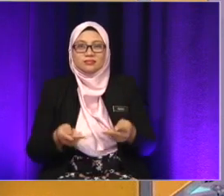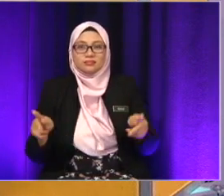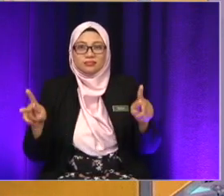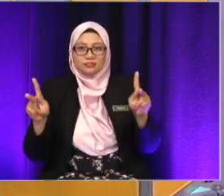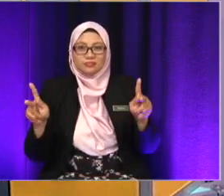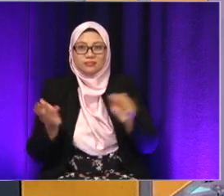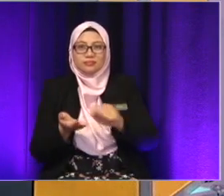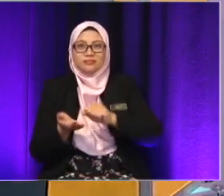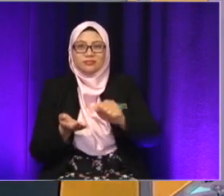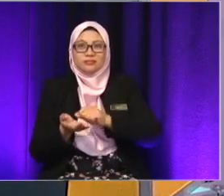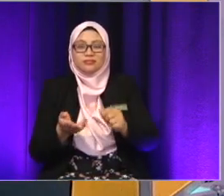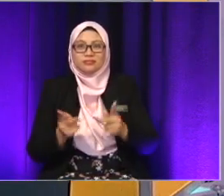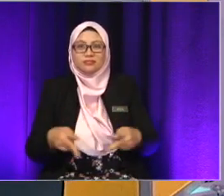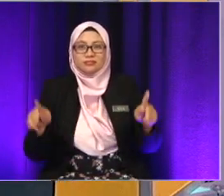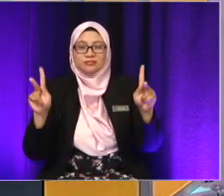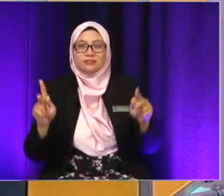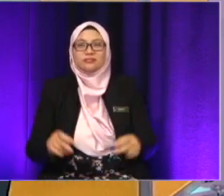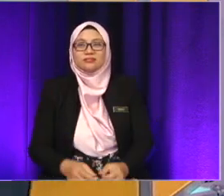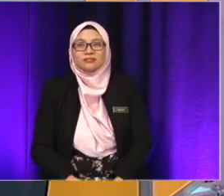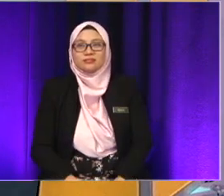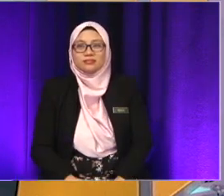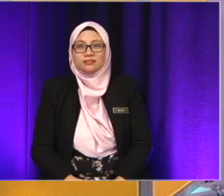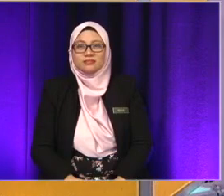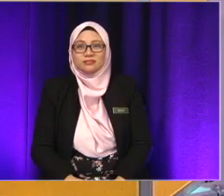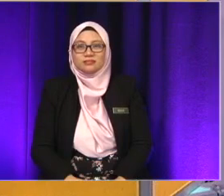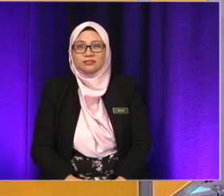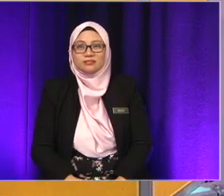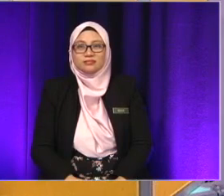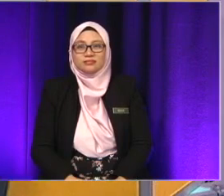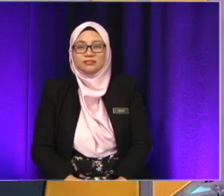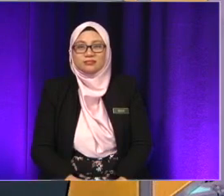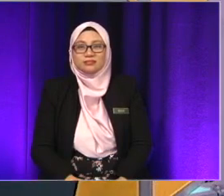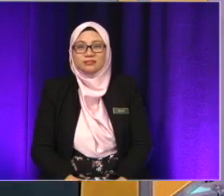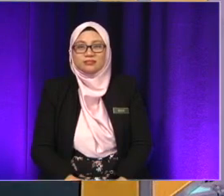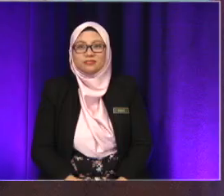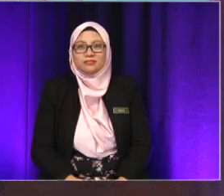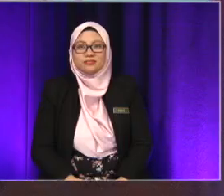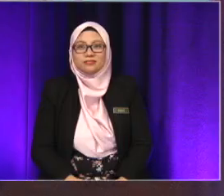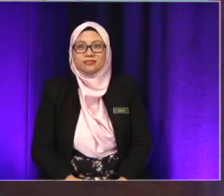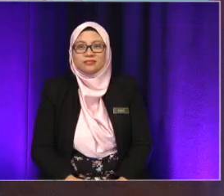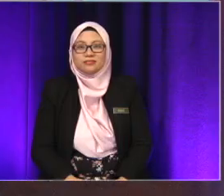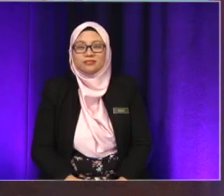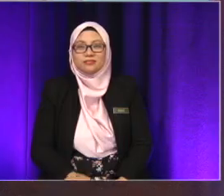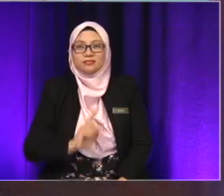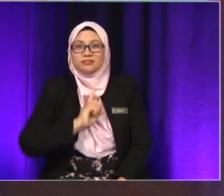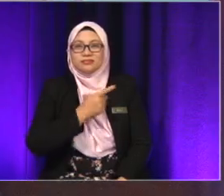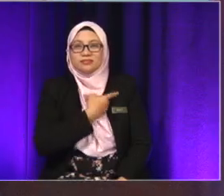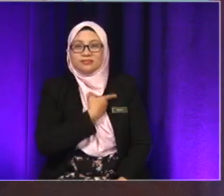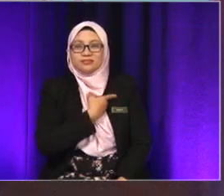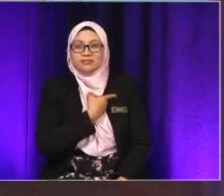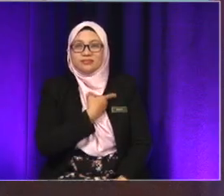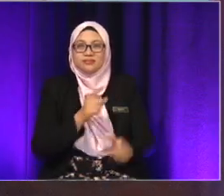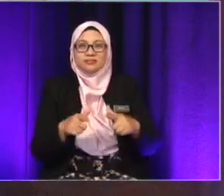tu. Gosok periuk kan. Boleh kan? Boleh. Itu salah satu filter lah tu filter. Okey. Okey, kita filter kita selain pada